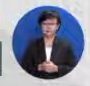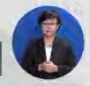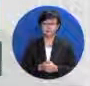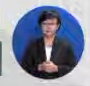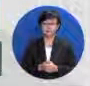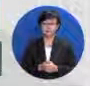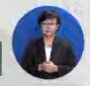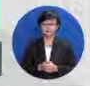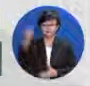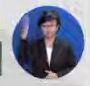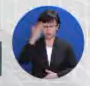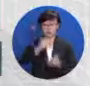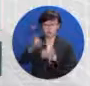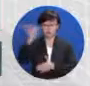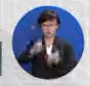개강식을